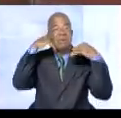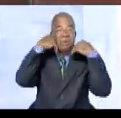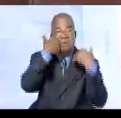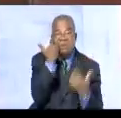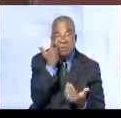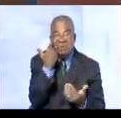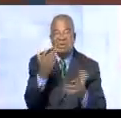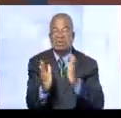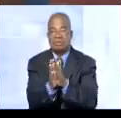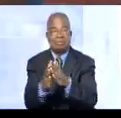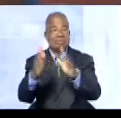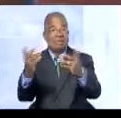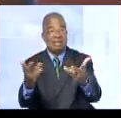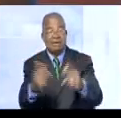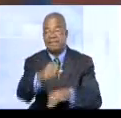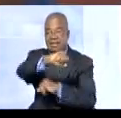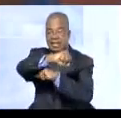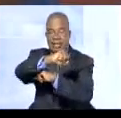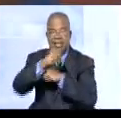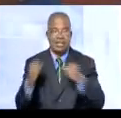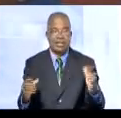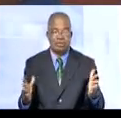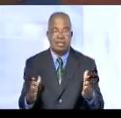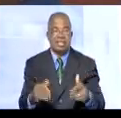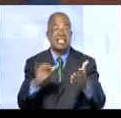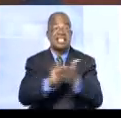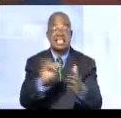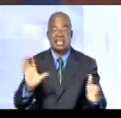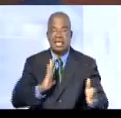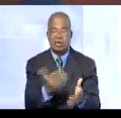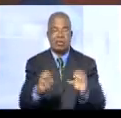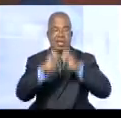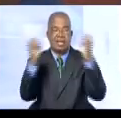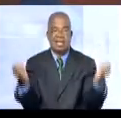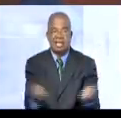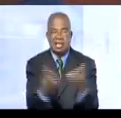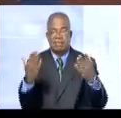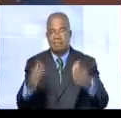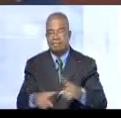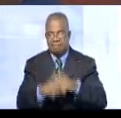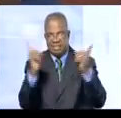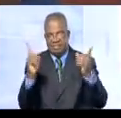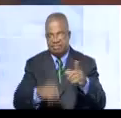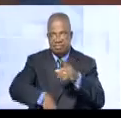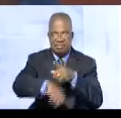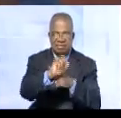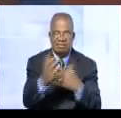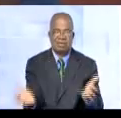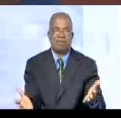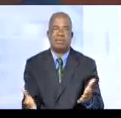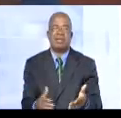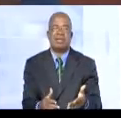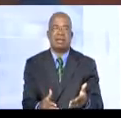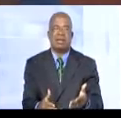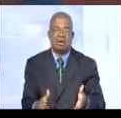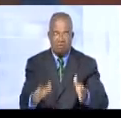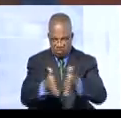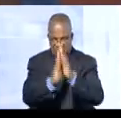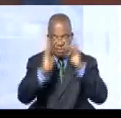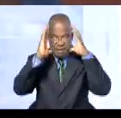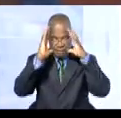la nature du match, ce qui est sûr, ça reste les éléphants. Donc, ils n'ont qu'à mettre du cœur, ils vont jouer le football tel qu'on le connaît.